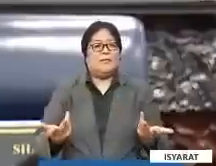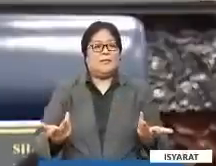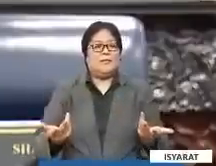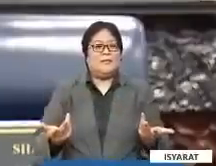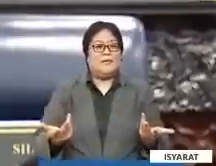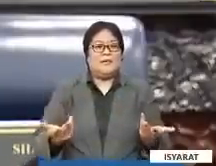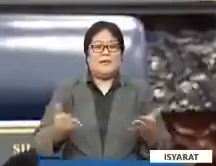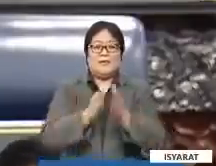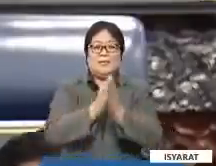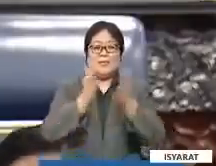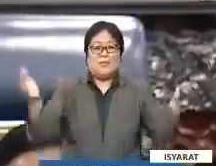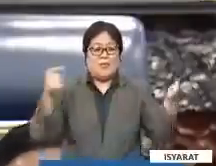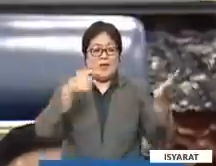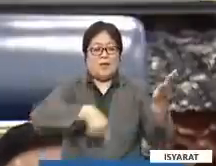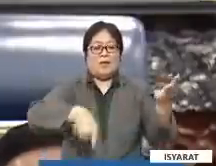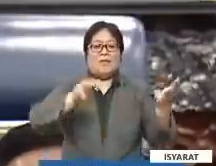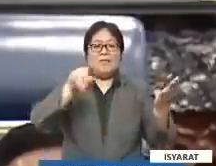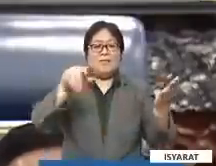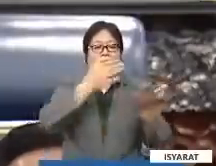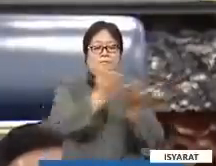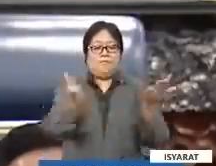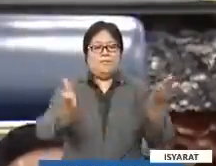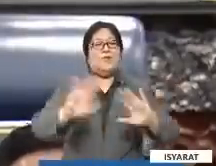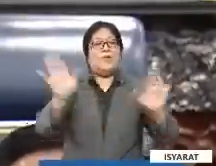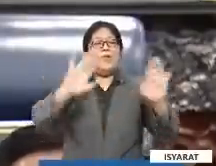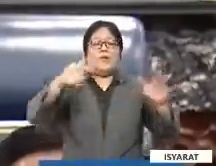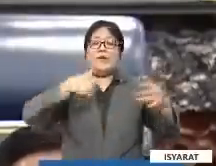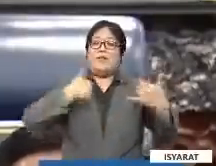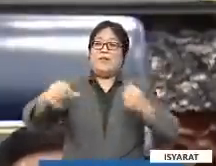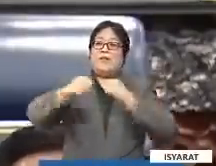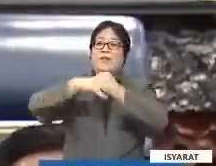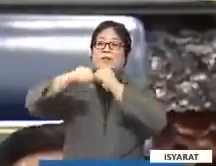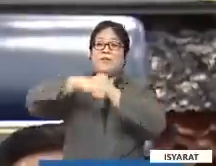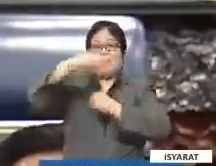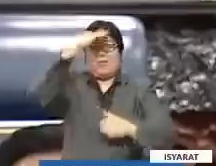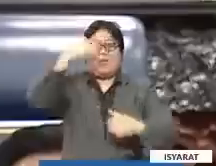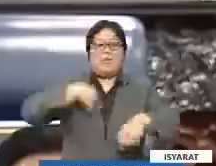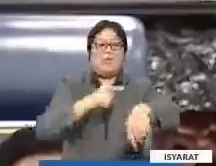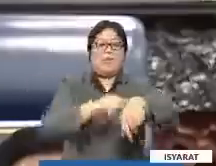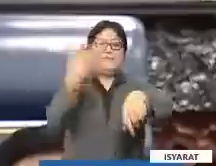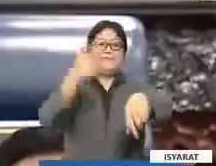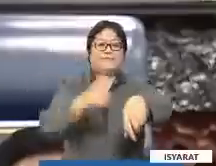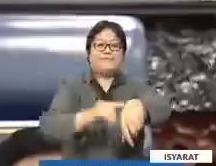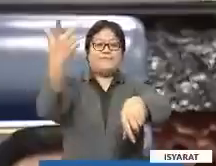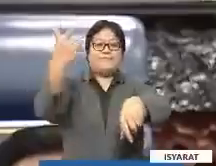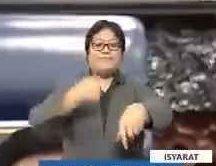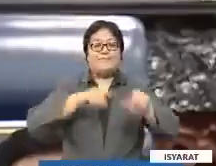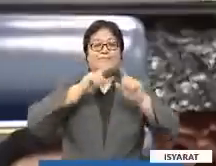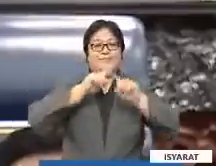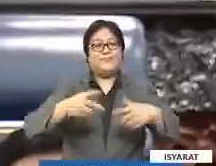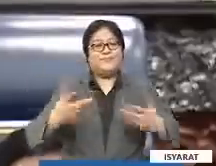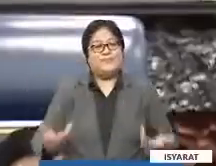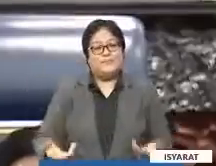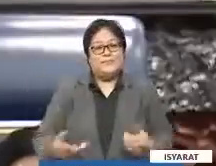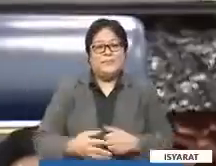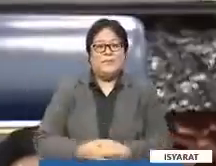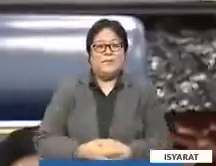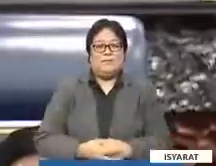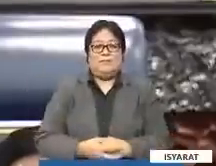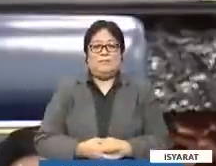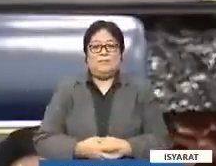dalam media sosial dalam media adalah Oh saya berkemband di Joho tak dhammasena jawab like di Palembang